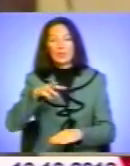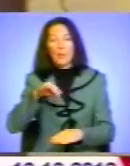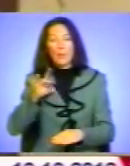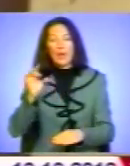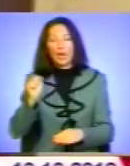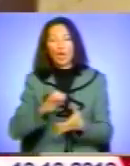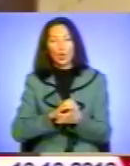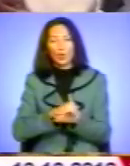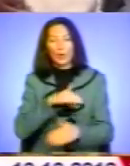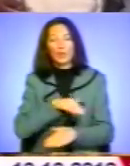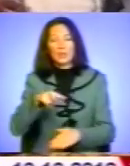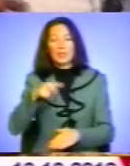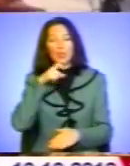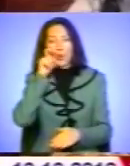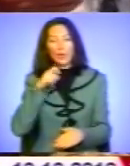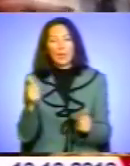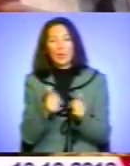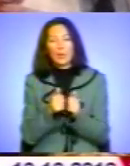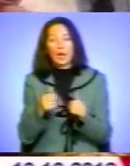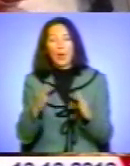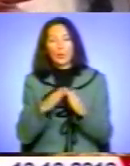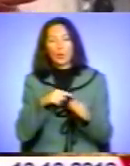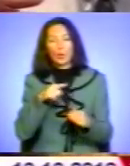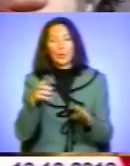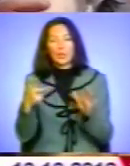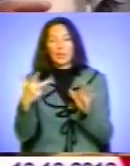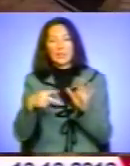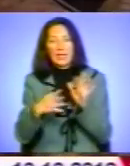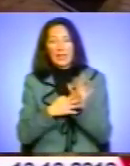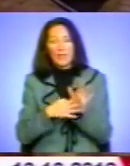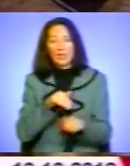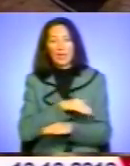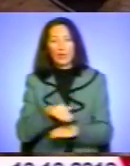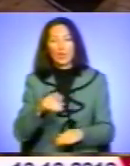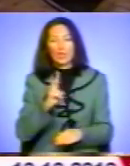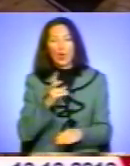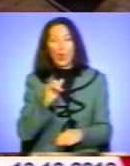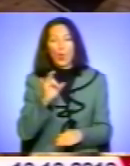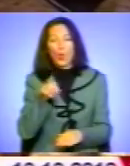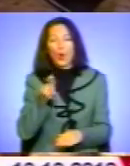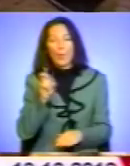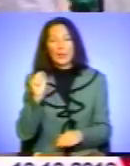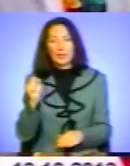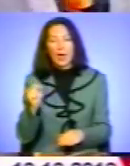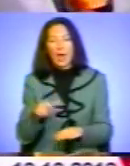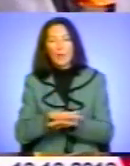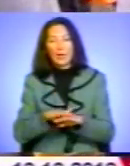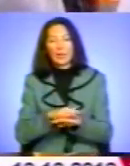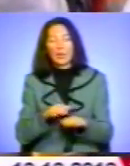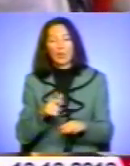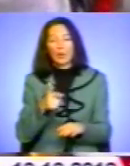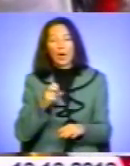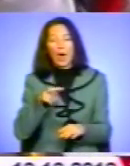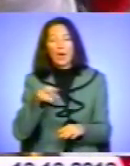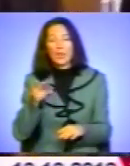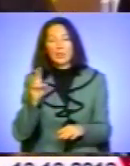на вулиці Лесі Українки біля будинку номер 39, а також на вулиці Курбаса на майданчику ринку Галицький. За словами